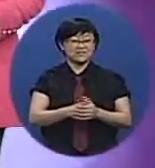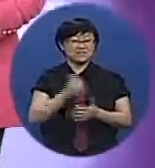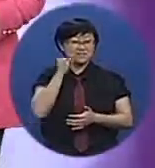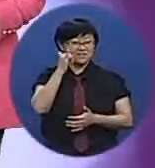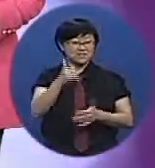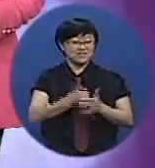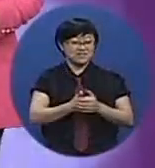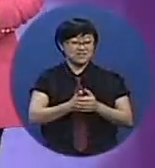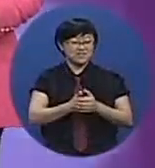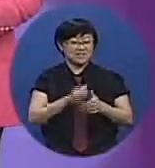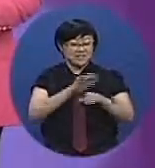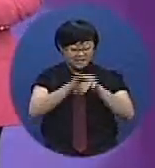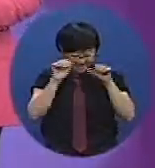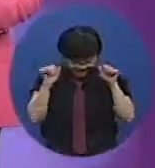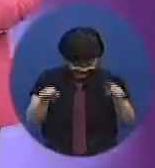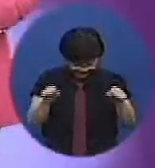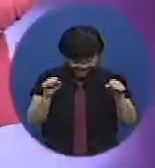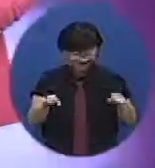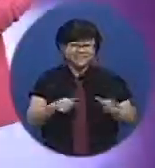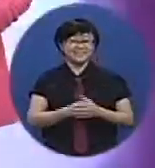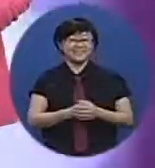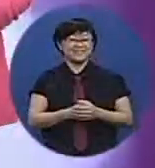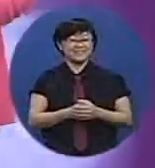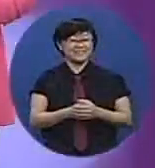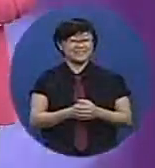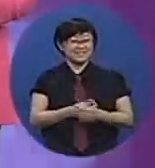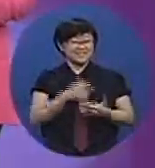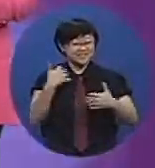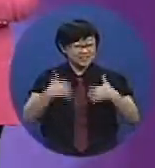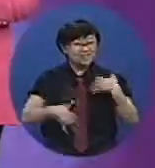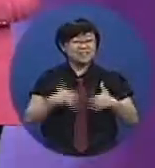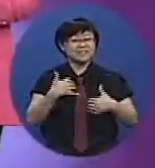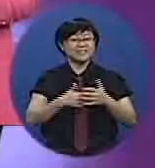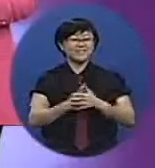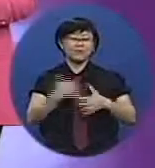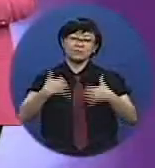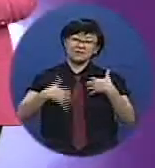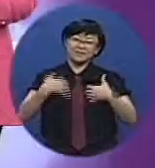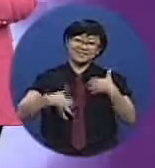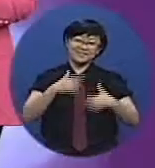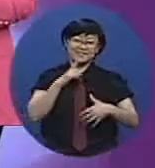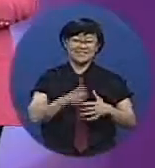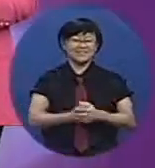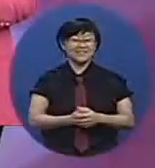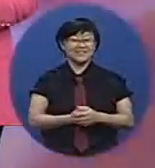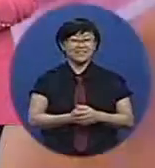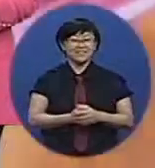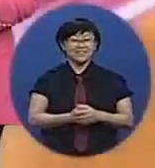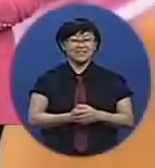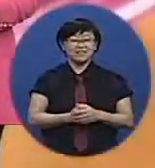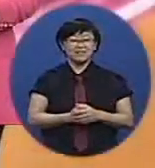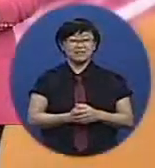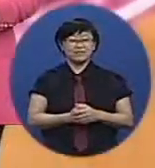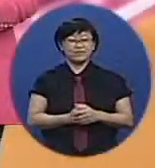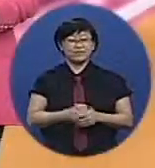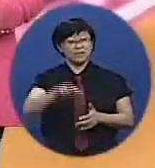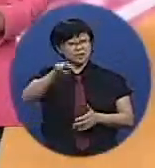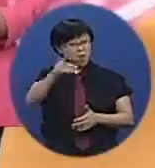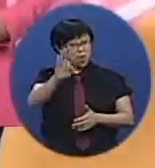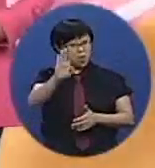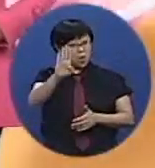여보세요? 예, 안녕하세요. 안녕하세요. 아유, 반갑습니다. 아이고 반갑습니다. 네. 봉봉수